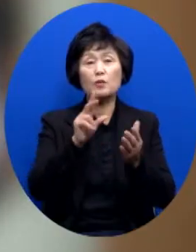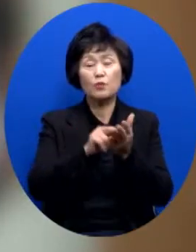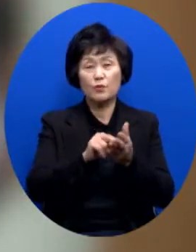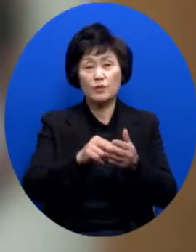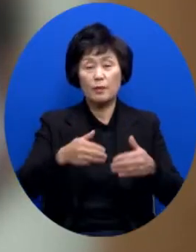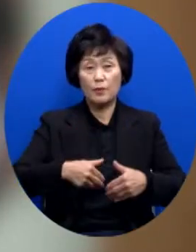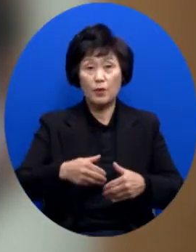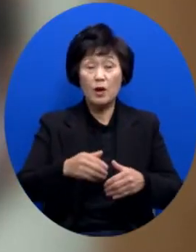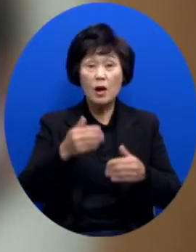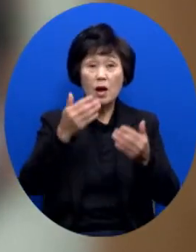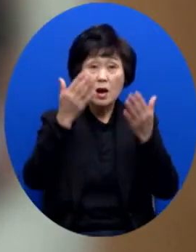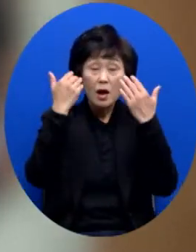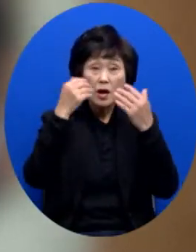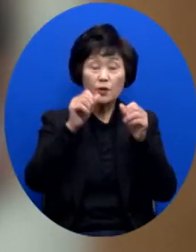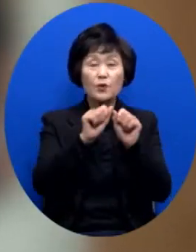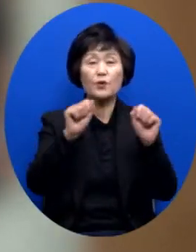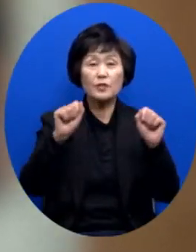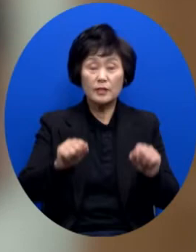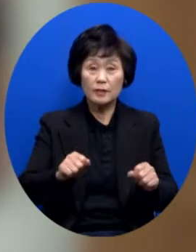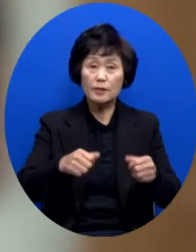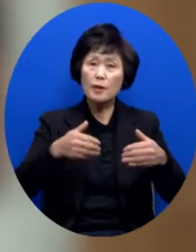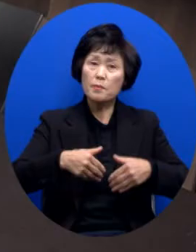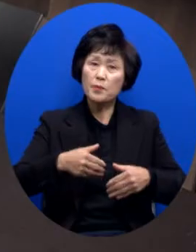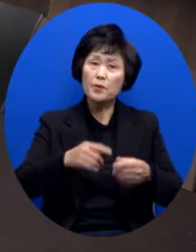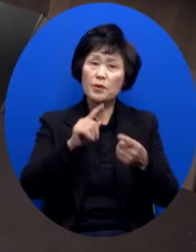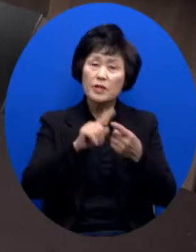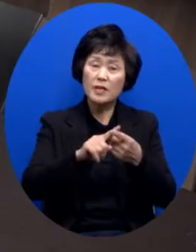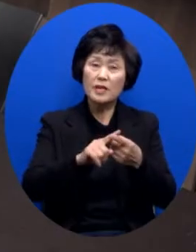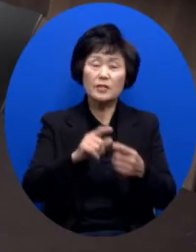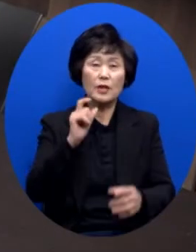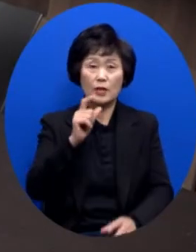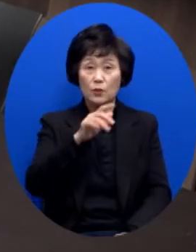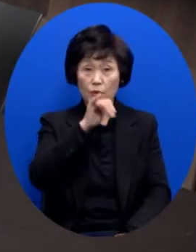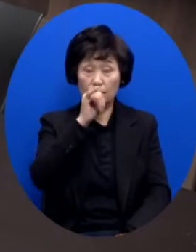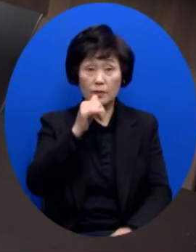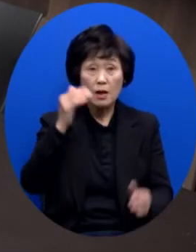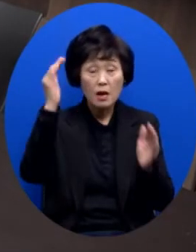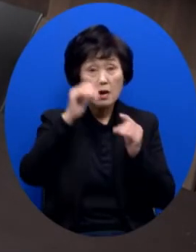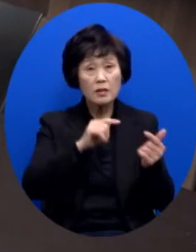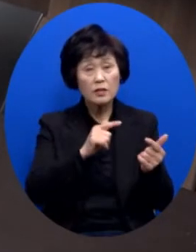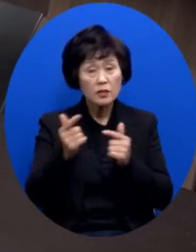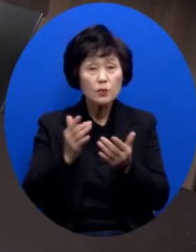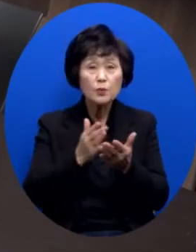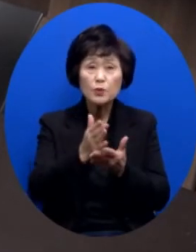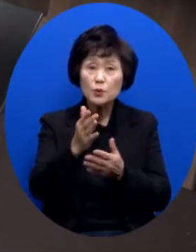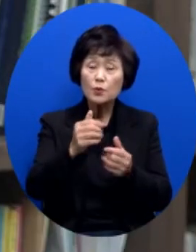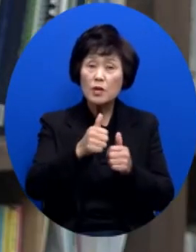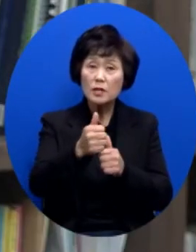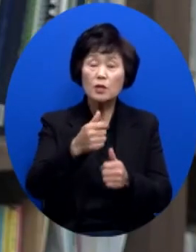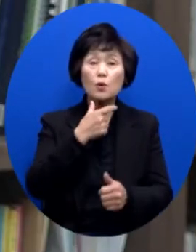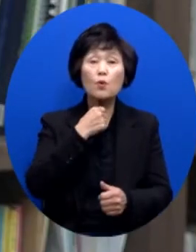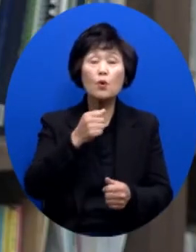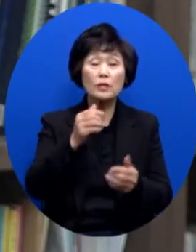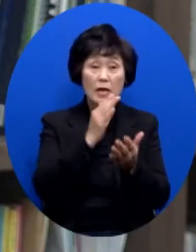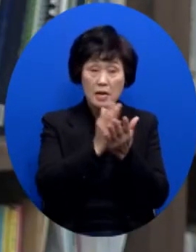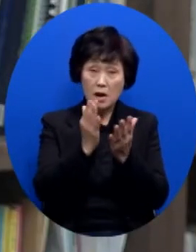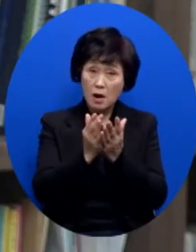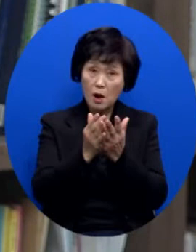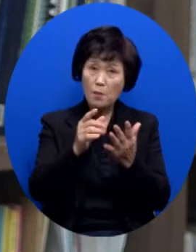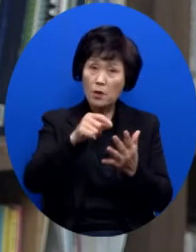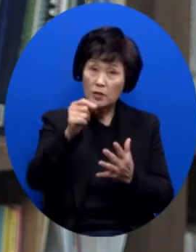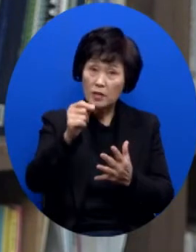학교 시스템 변화의 필요성이 도 강조되고 있습니다 학생이 진로에 따라 원하는 과목을 선택하는